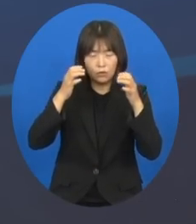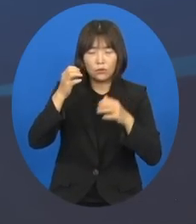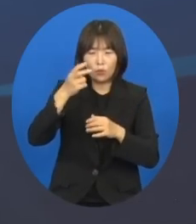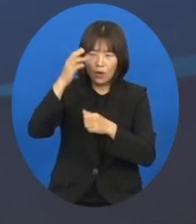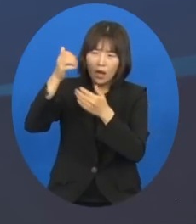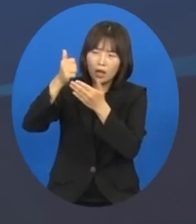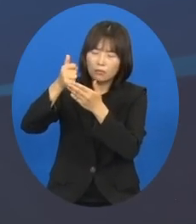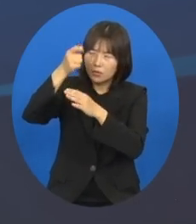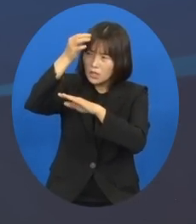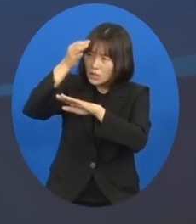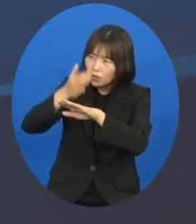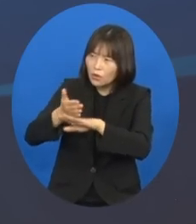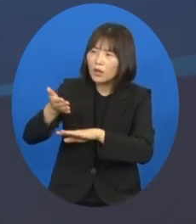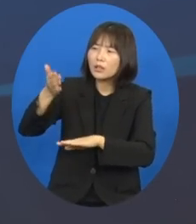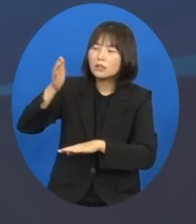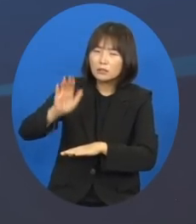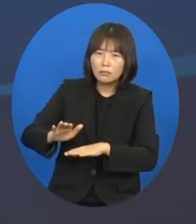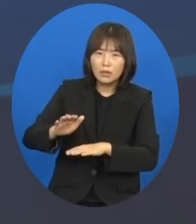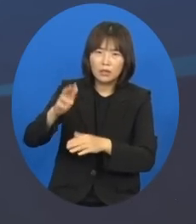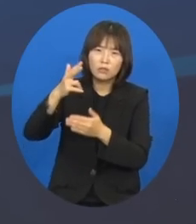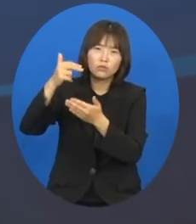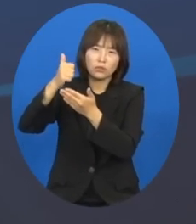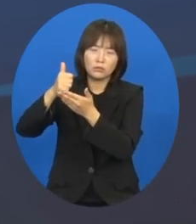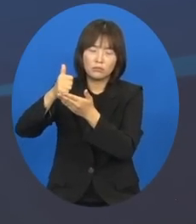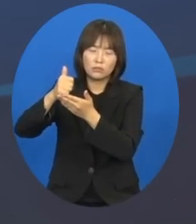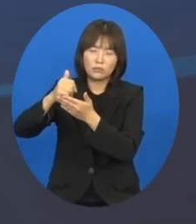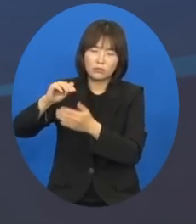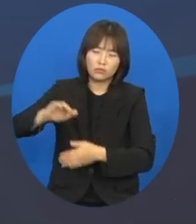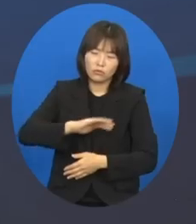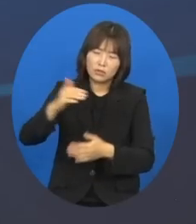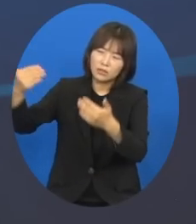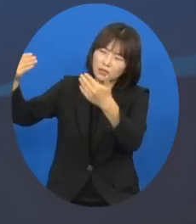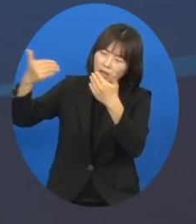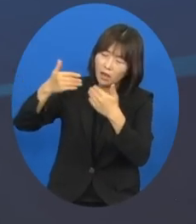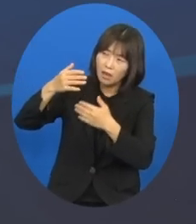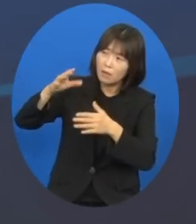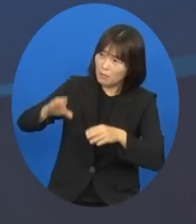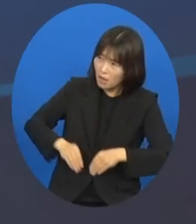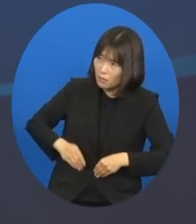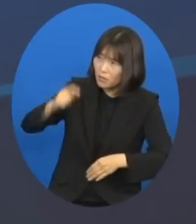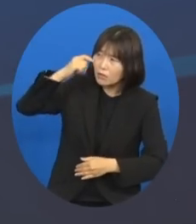못하는데도 주님은 또 그런 우리를 향해서 배고프냐 물어보시고